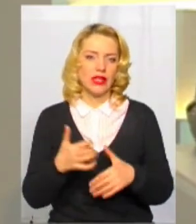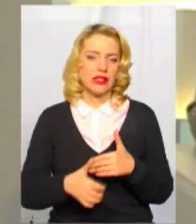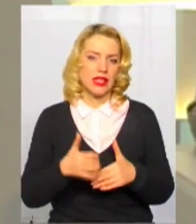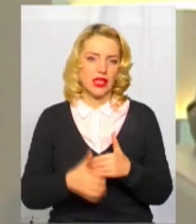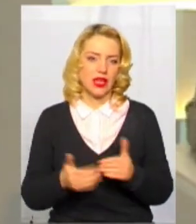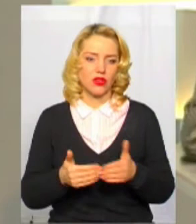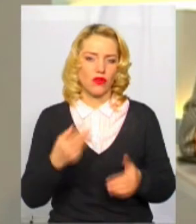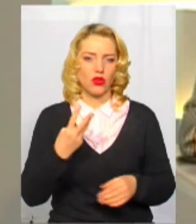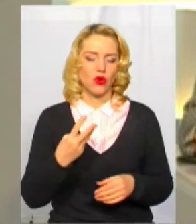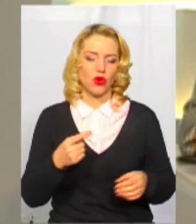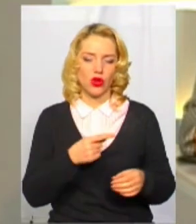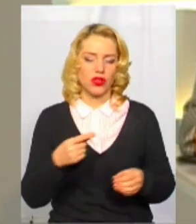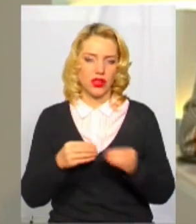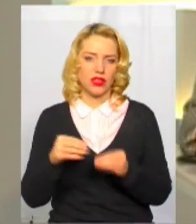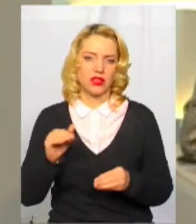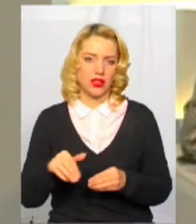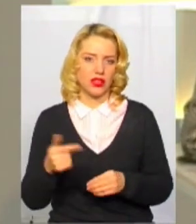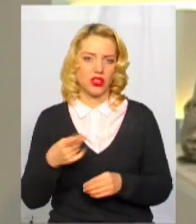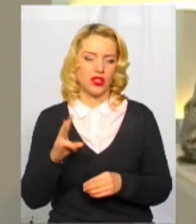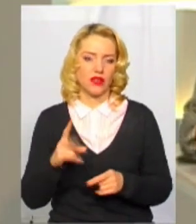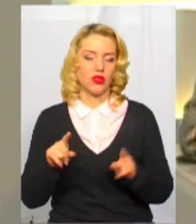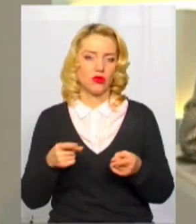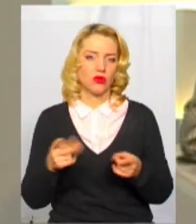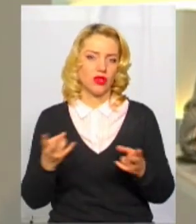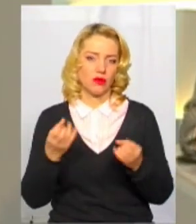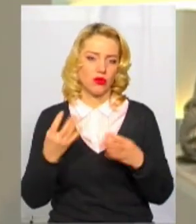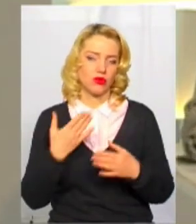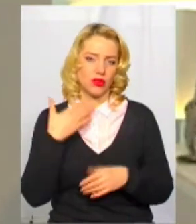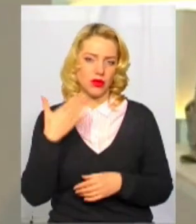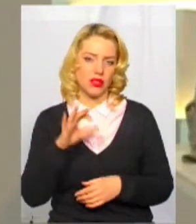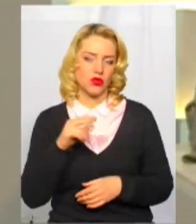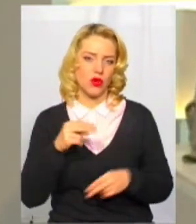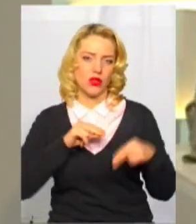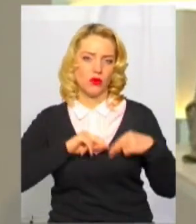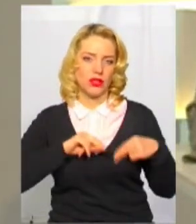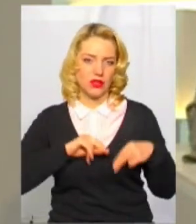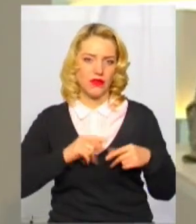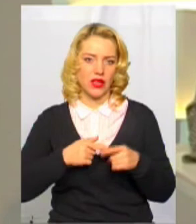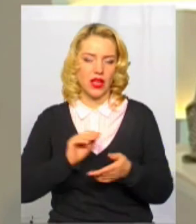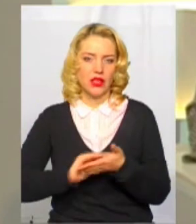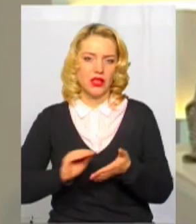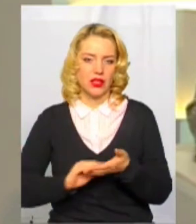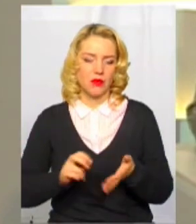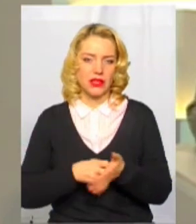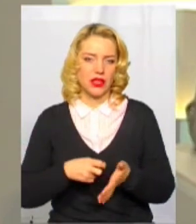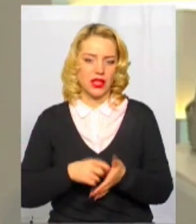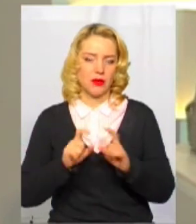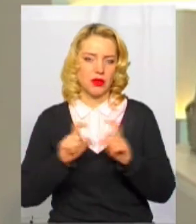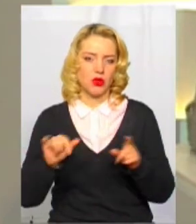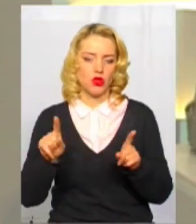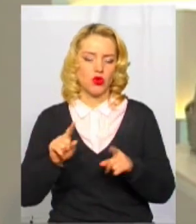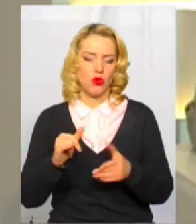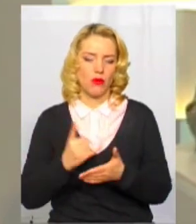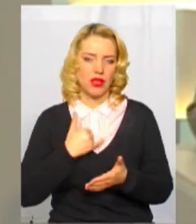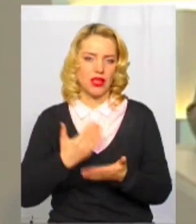розмір від 3 до 10 тисяч гривень. Тому просто треба запитати в соціального працівника, написати лист в департамент, що у мене є